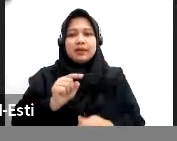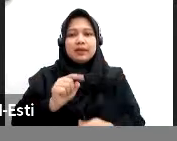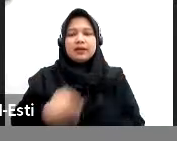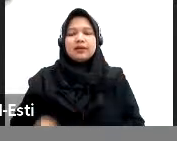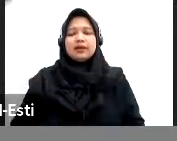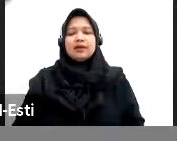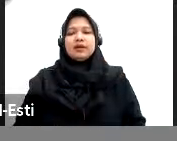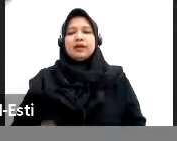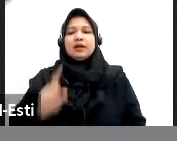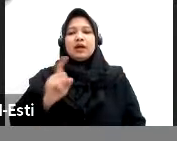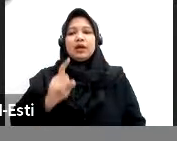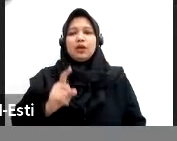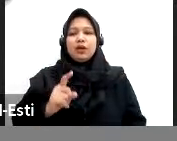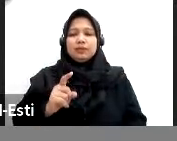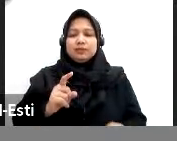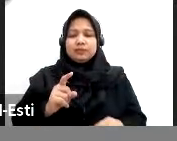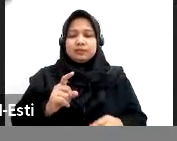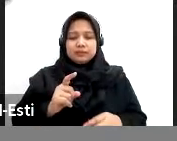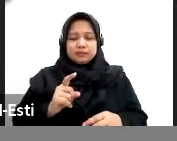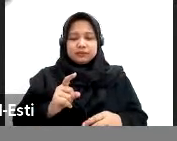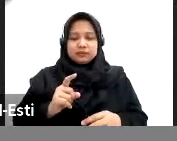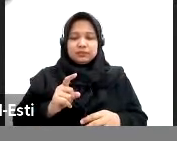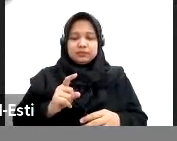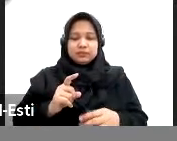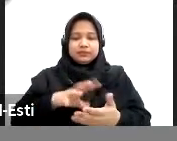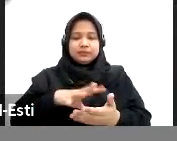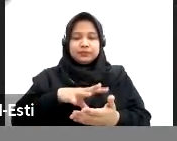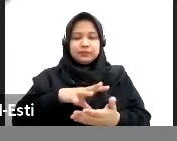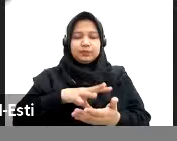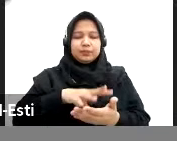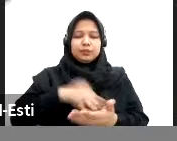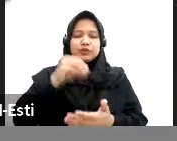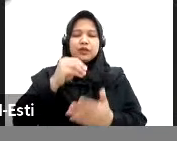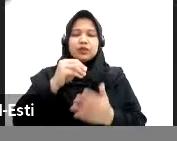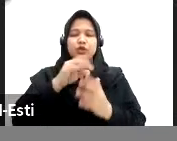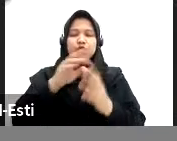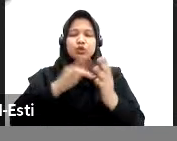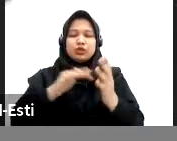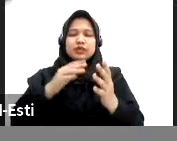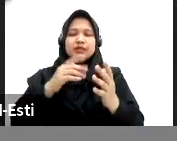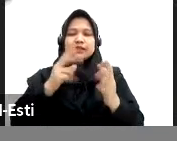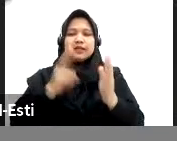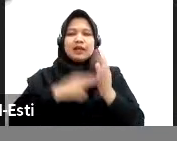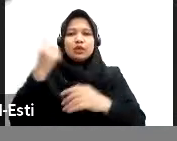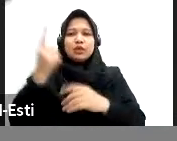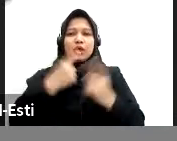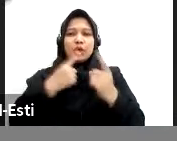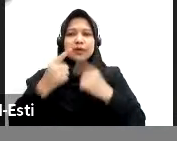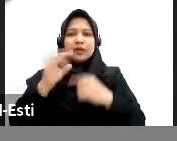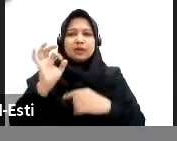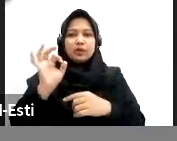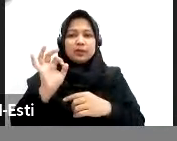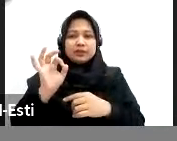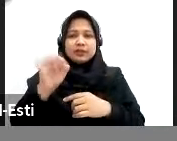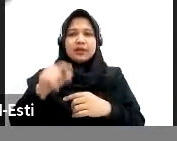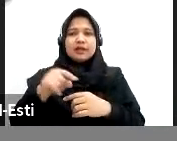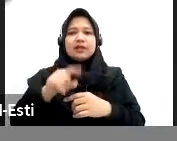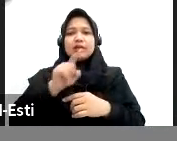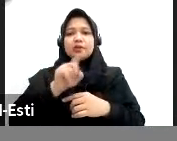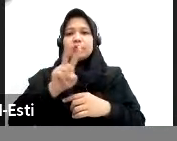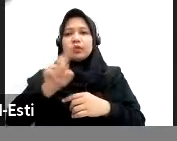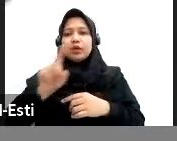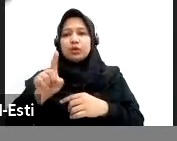dari National Center for teknologi dispute resolution ada pendataan atas 131 layanan Odi art